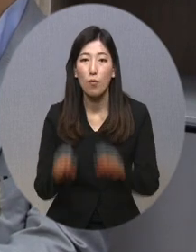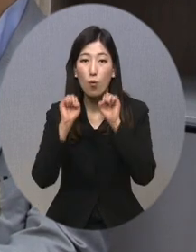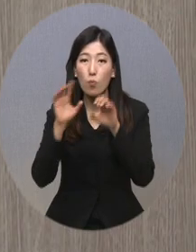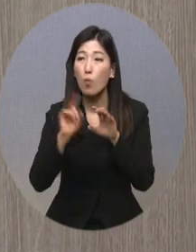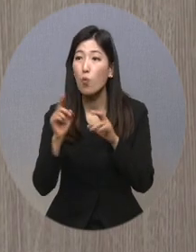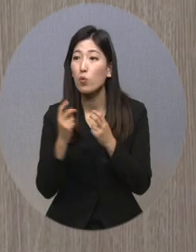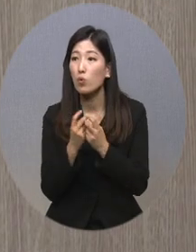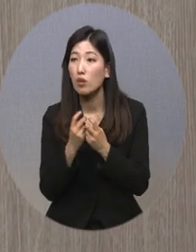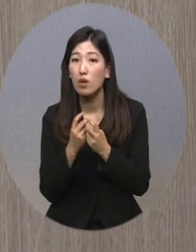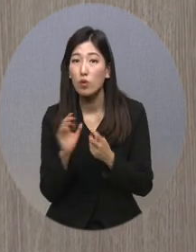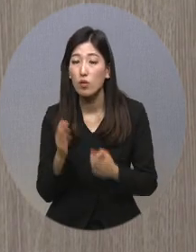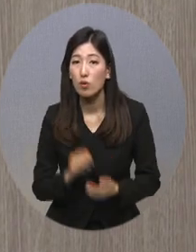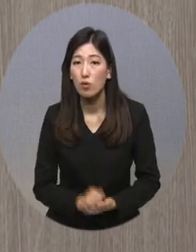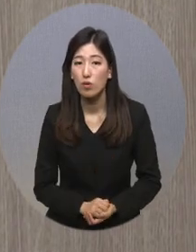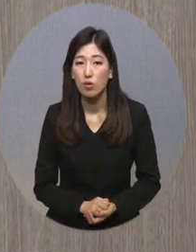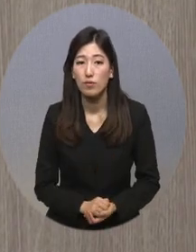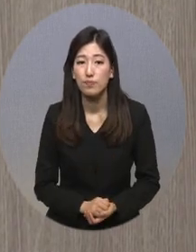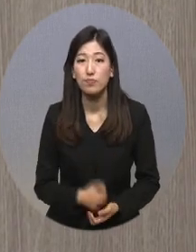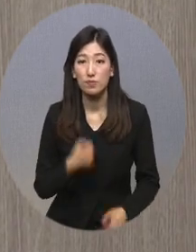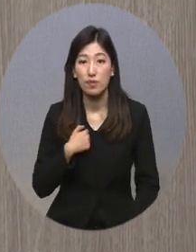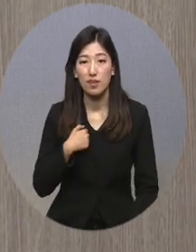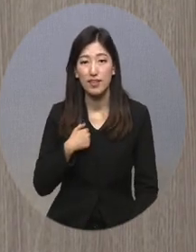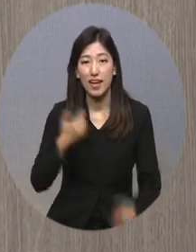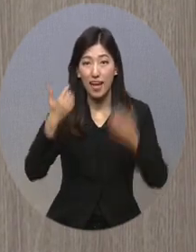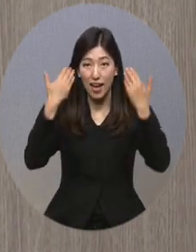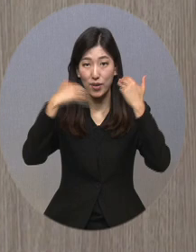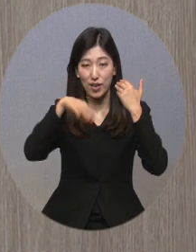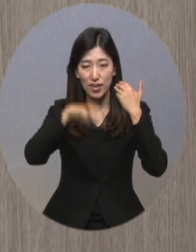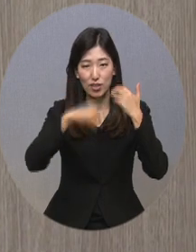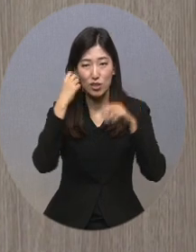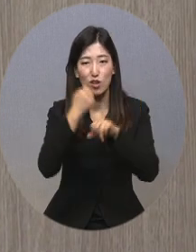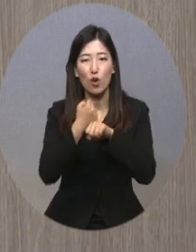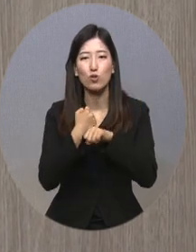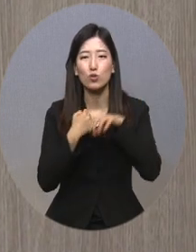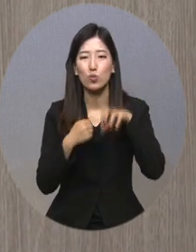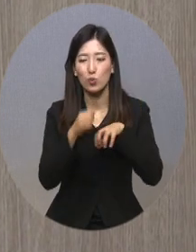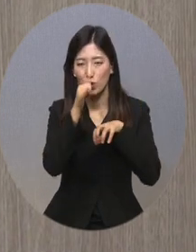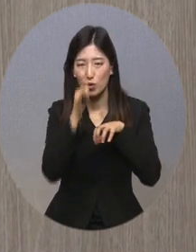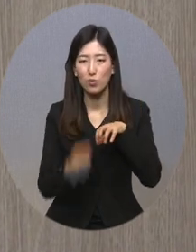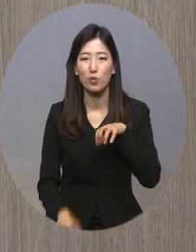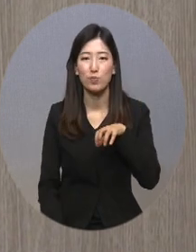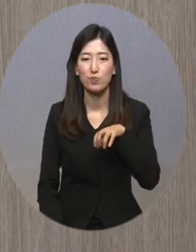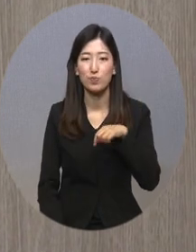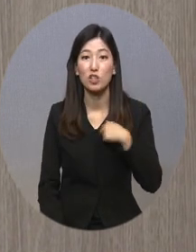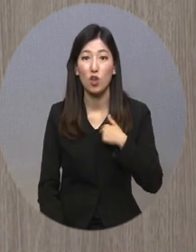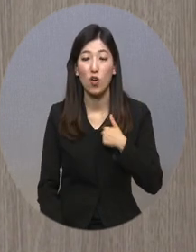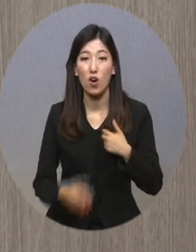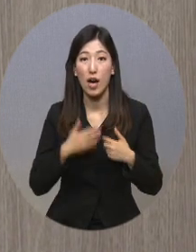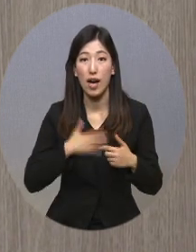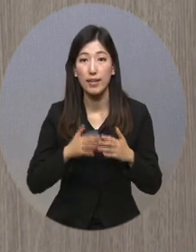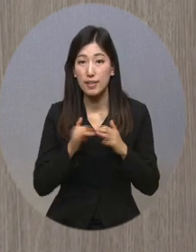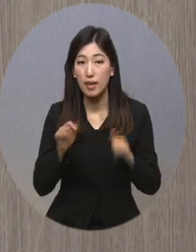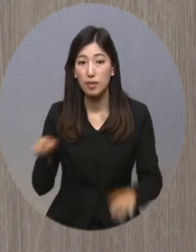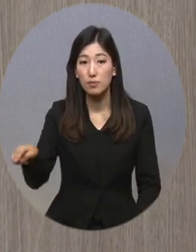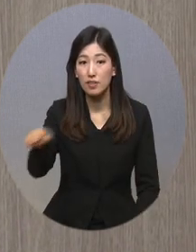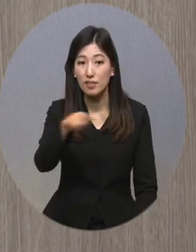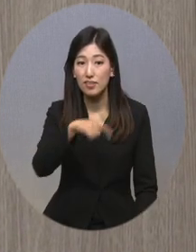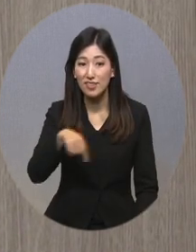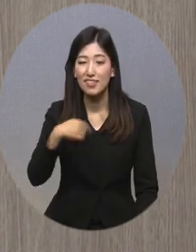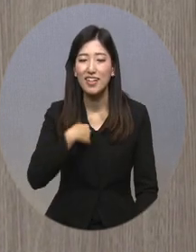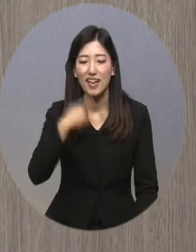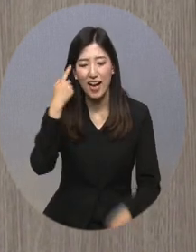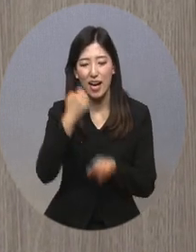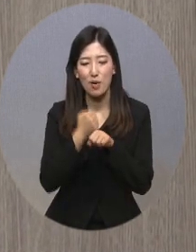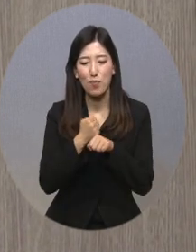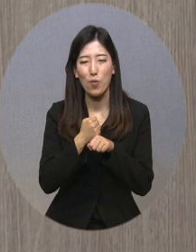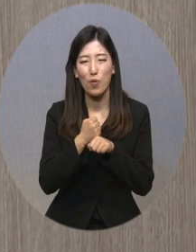있나요? 홍보는 이제 일단은 학계에서 저의 연구실이 있고요. 또 이제 저를 아시는 분들은 제가 이미